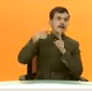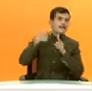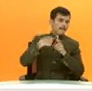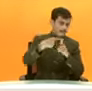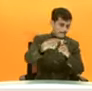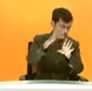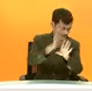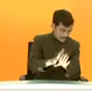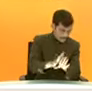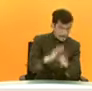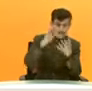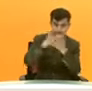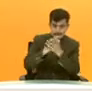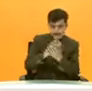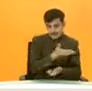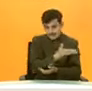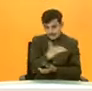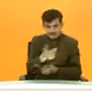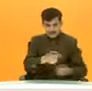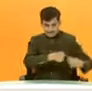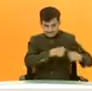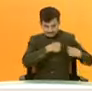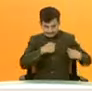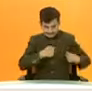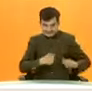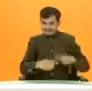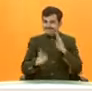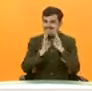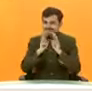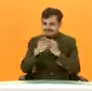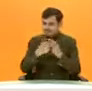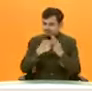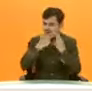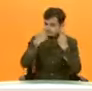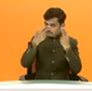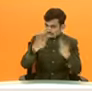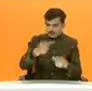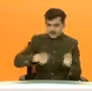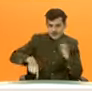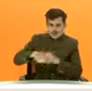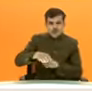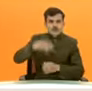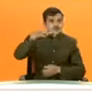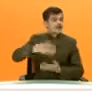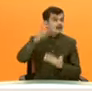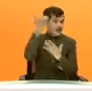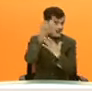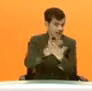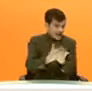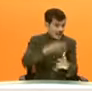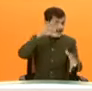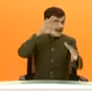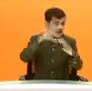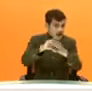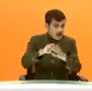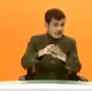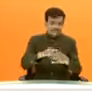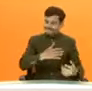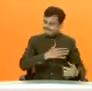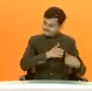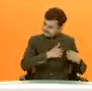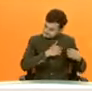साथियों, मन की बात की इस लंबी यात्रा में आपने इस कार्यक्रम के साथ एक आत्मीय